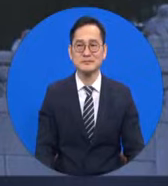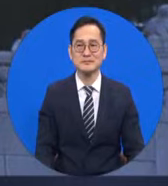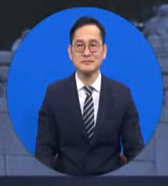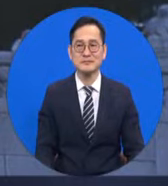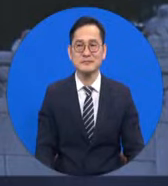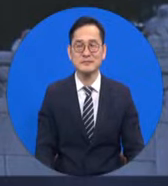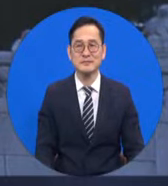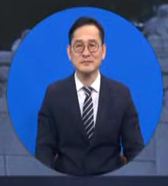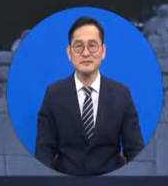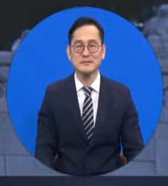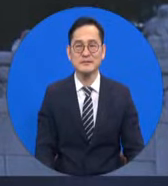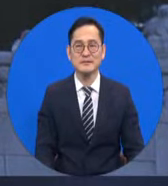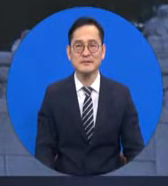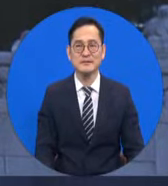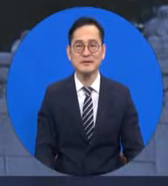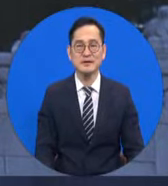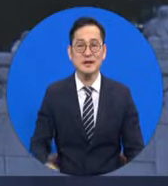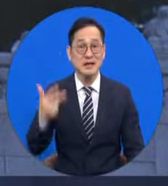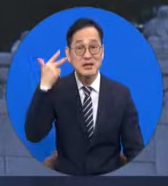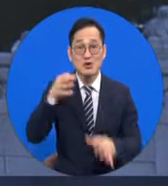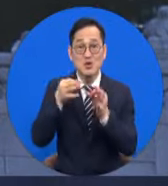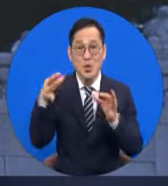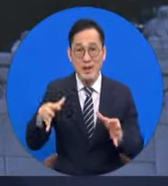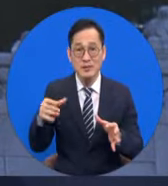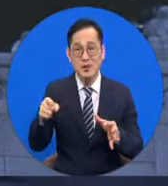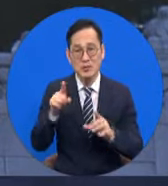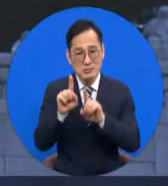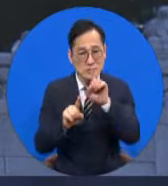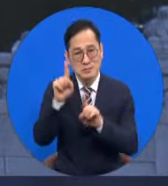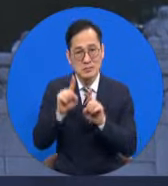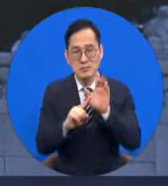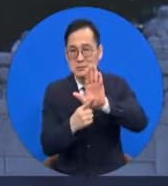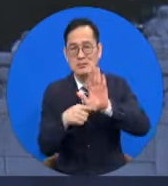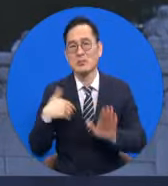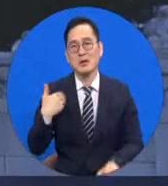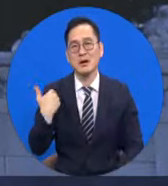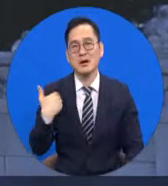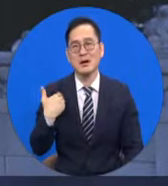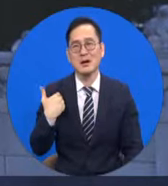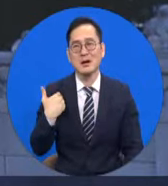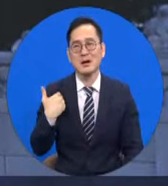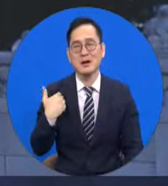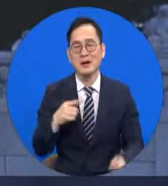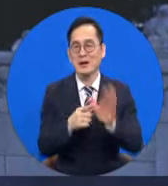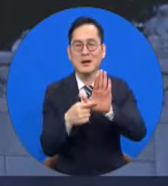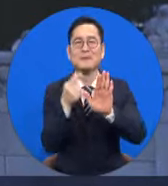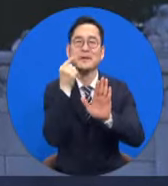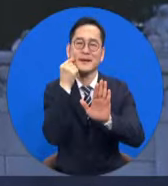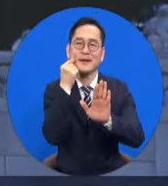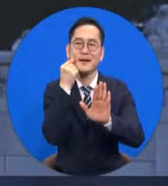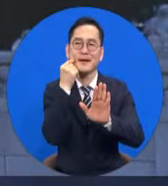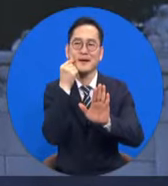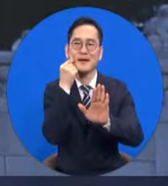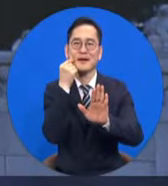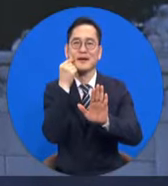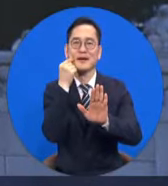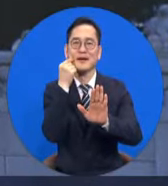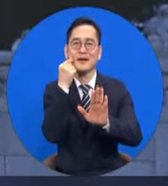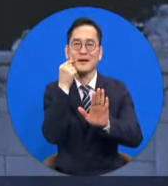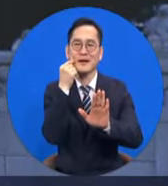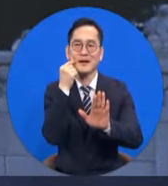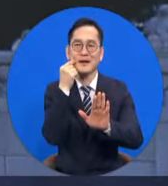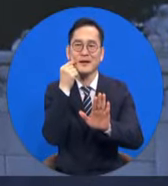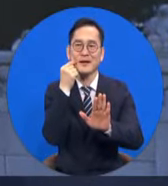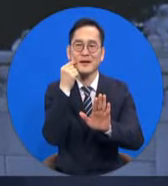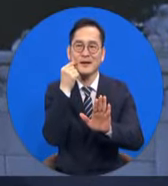결과치입니다. 그러니까 시차가 한 6일에서 7일 정도 나고 있습니다. 제가 국민의힘에서는 그 블랙아웃 기간